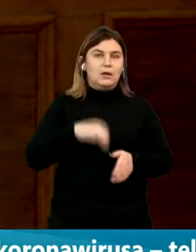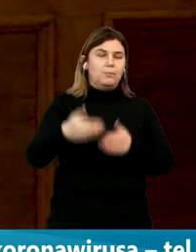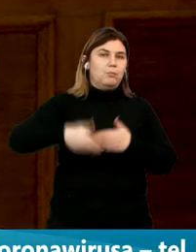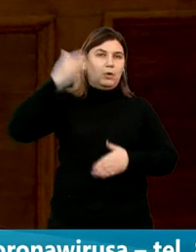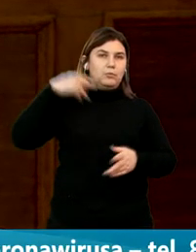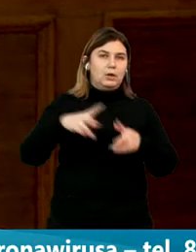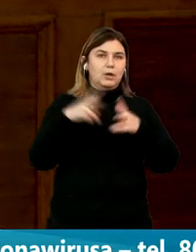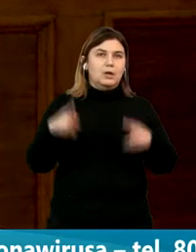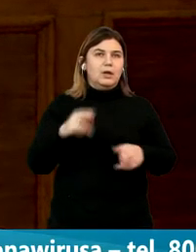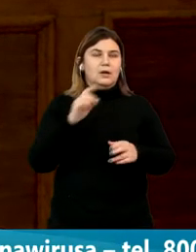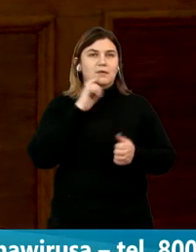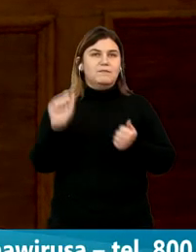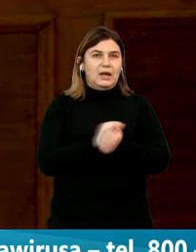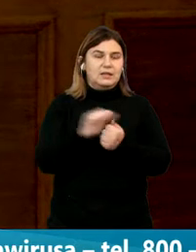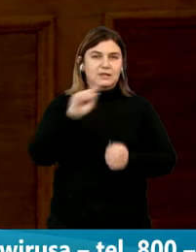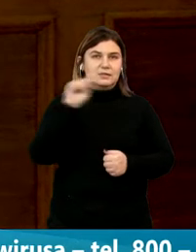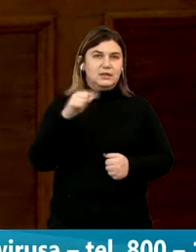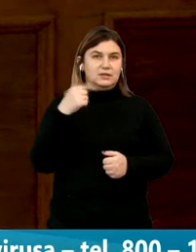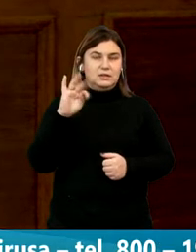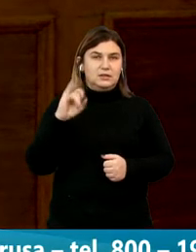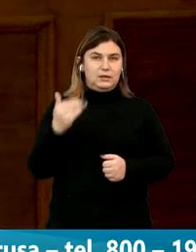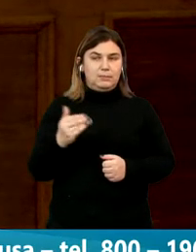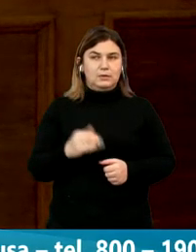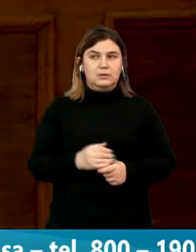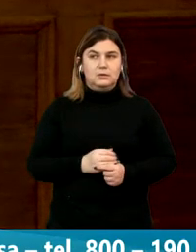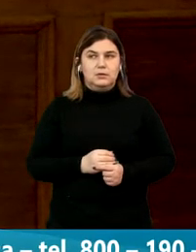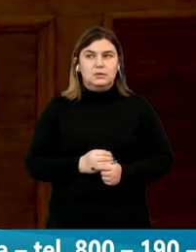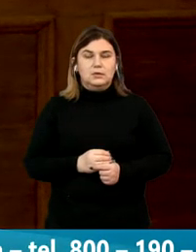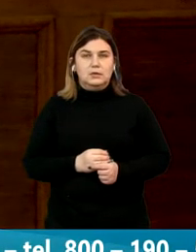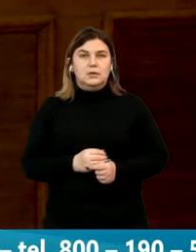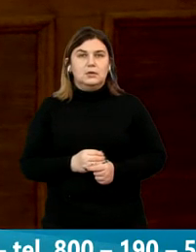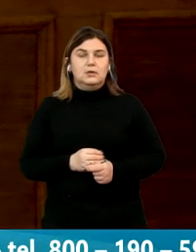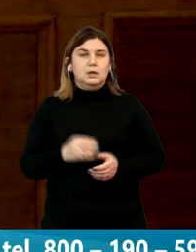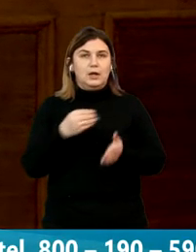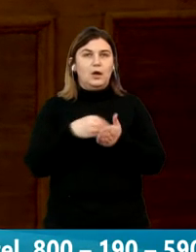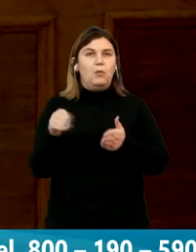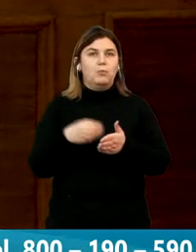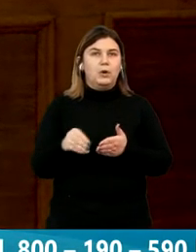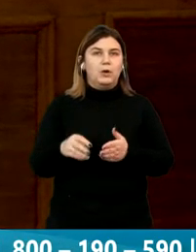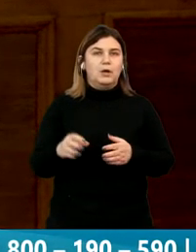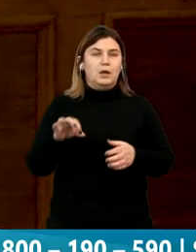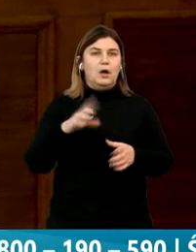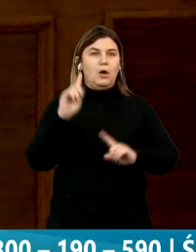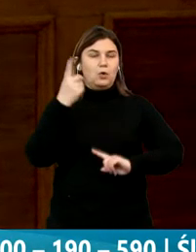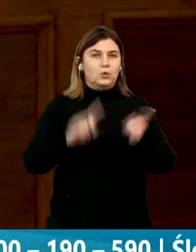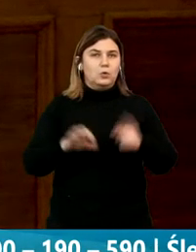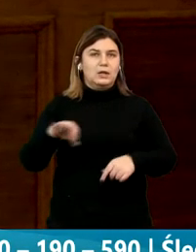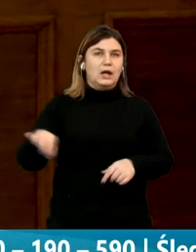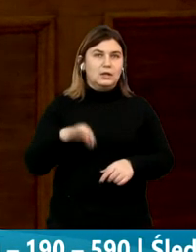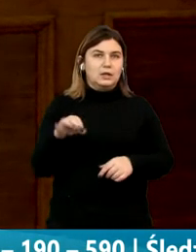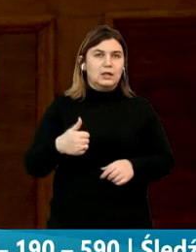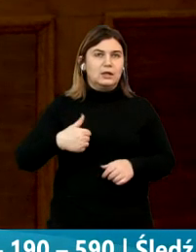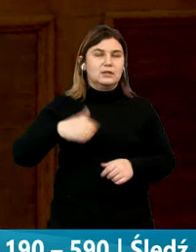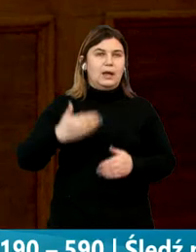Boksuję się z DITM-em i nic z tego nie wynika. Panie Arkadiuszu, opłaty za ogródki gastronomiczne za